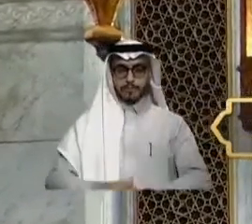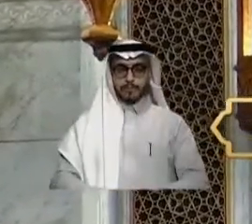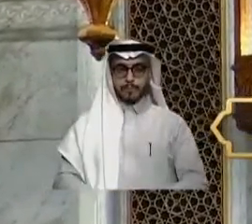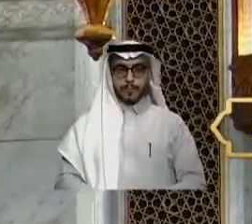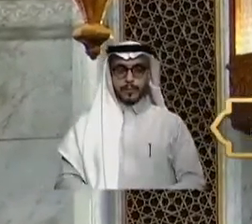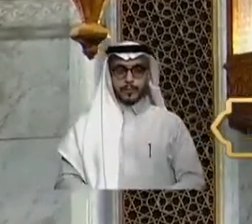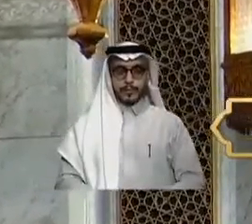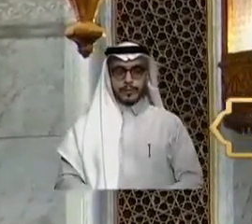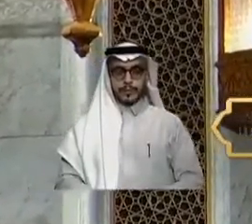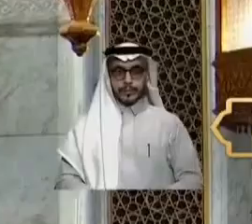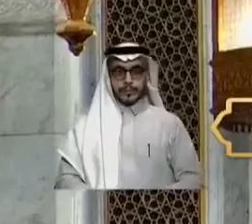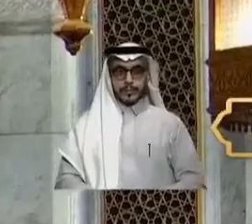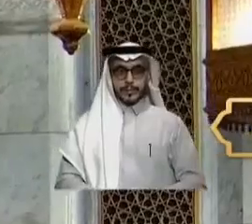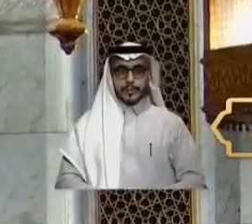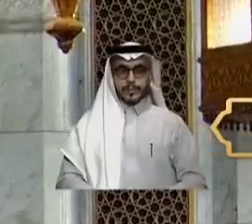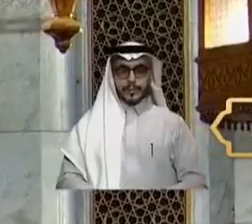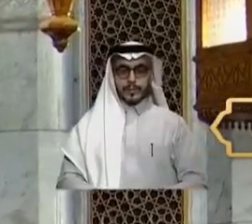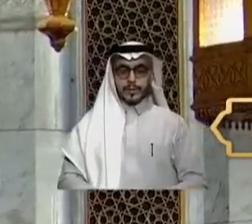أكبر،